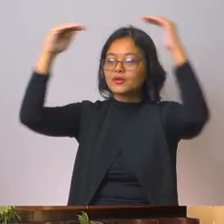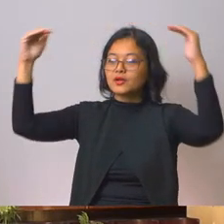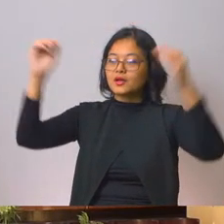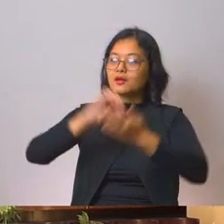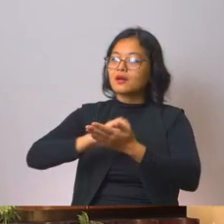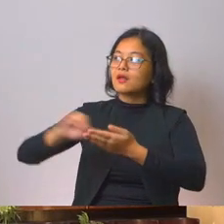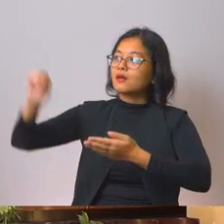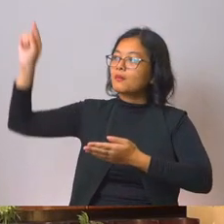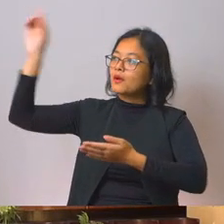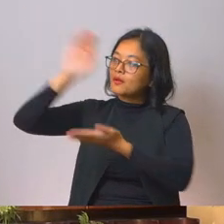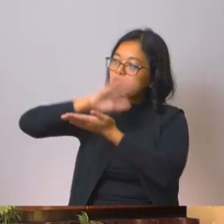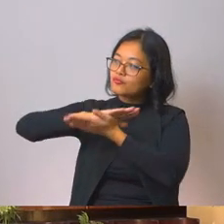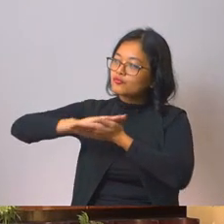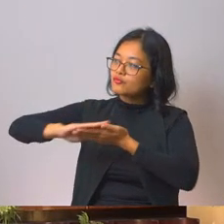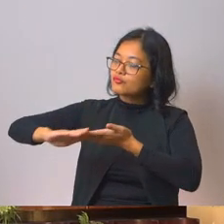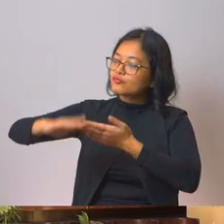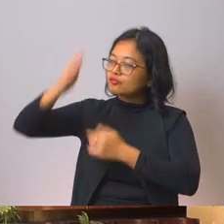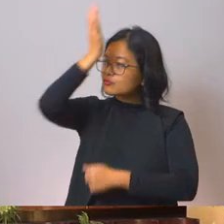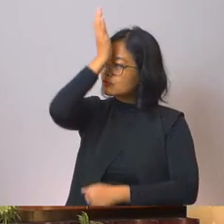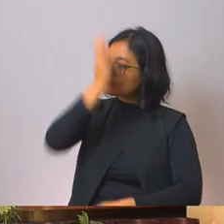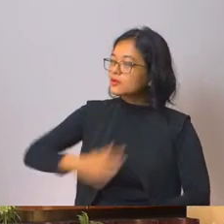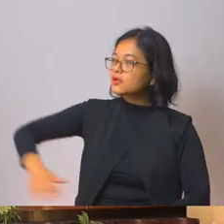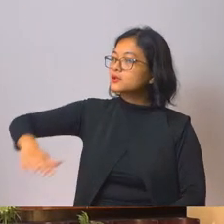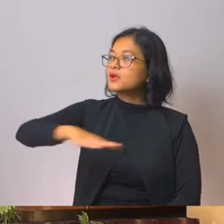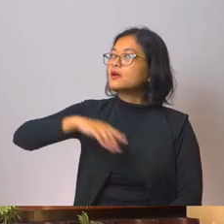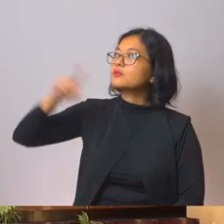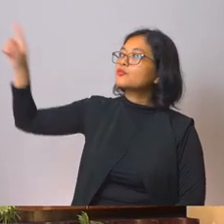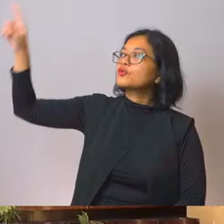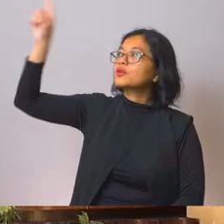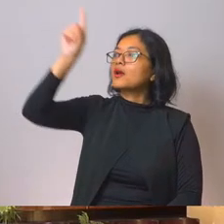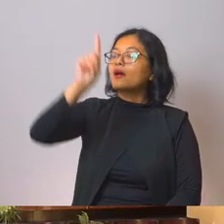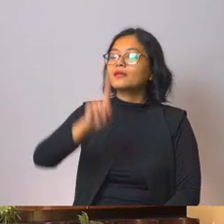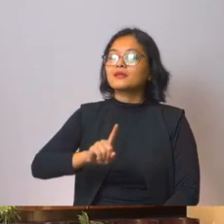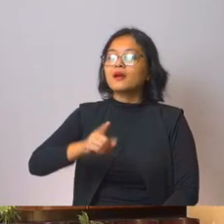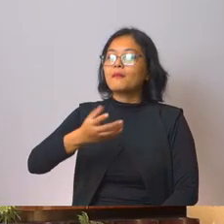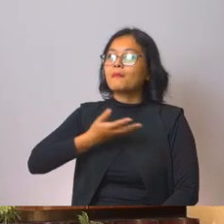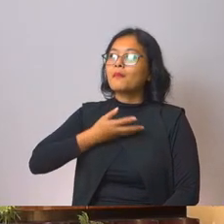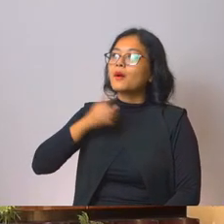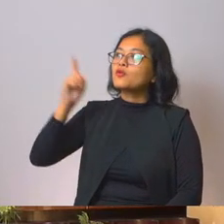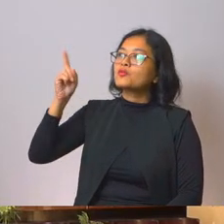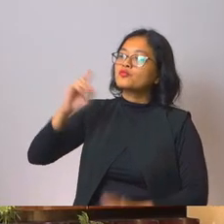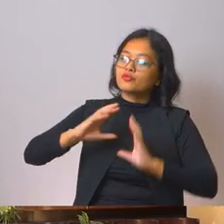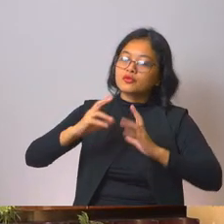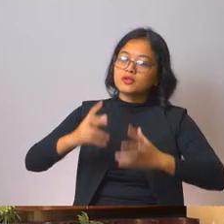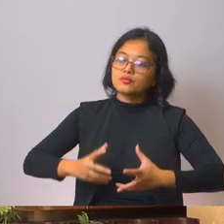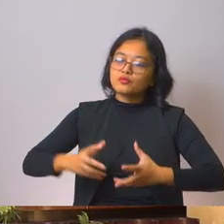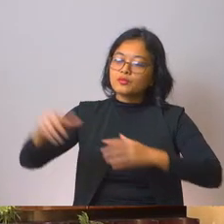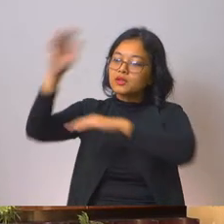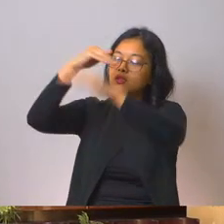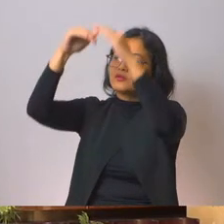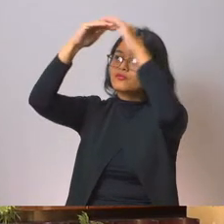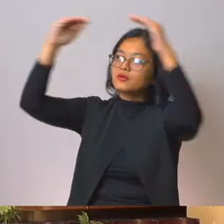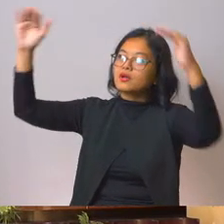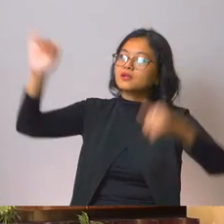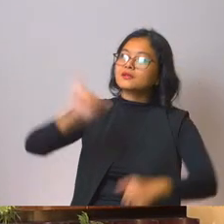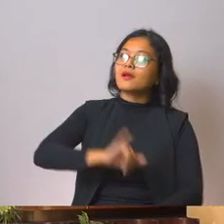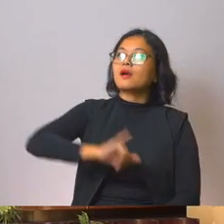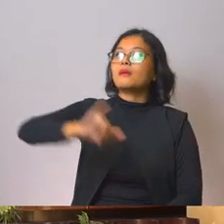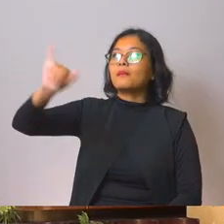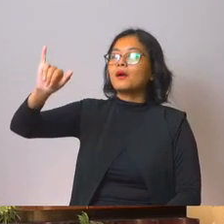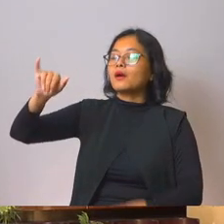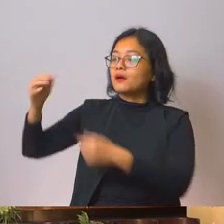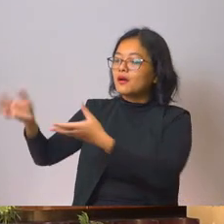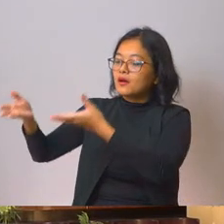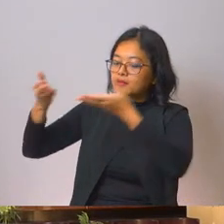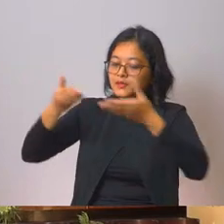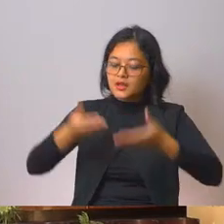namamu, datanglah kerajaanmu, jadilah kehendakmu di bumi seperti di sorga. Berikanlah